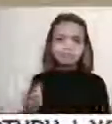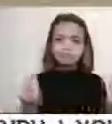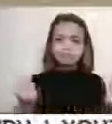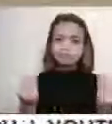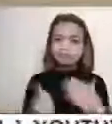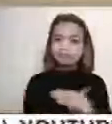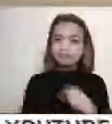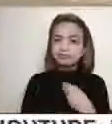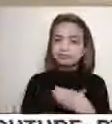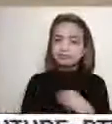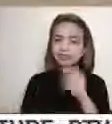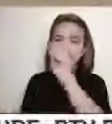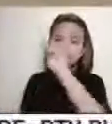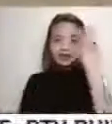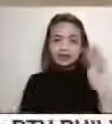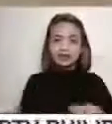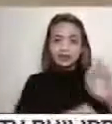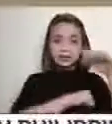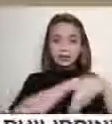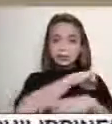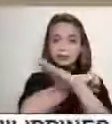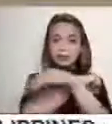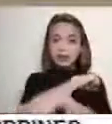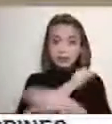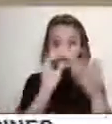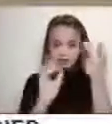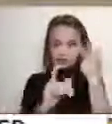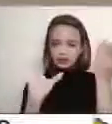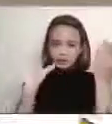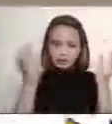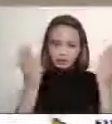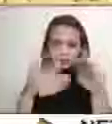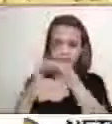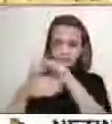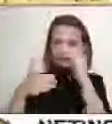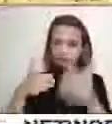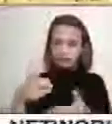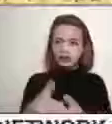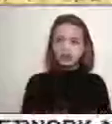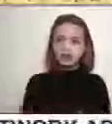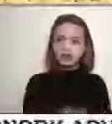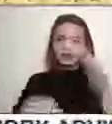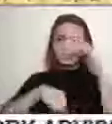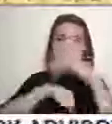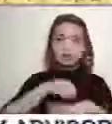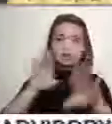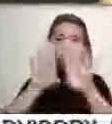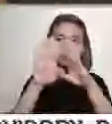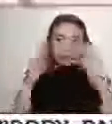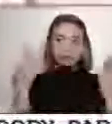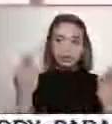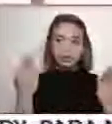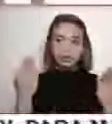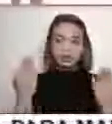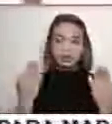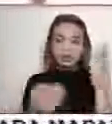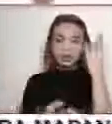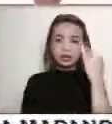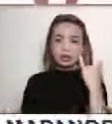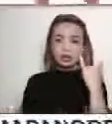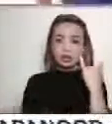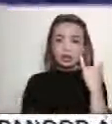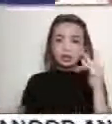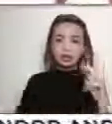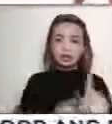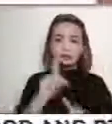rin pinagbabawal ang pagkakalat ng basura at pagtatapon ng dolomite sa tubig. Dayan, bukas hanggang